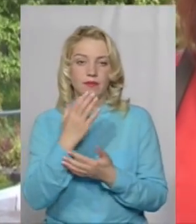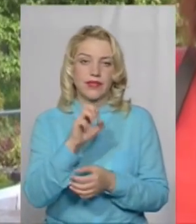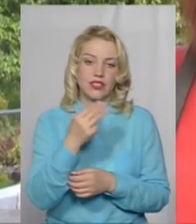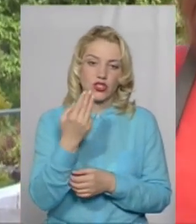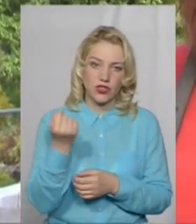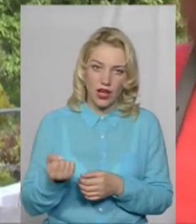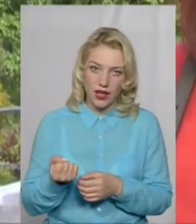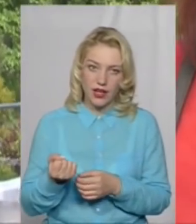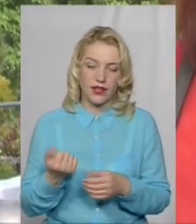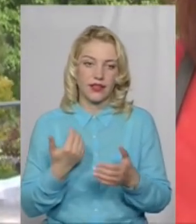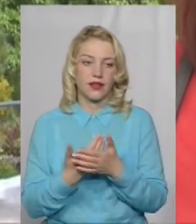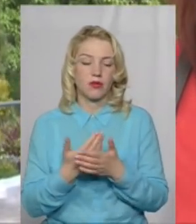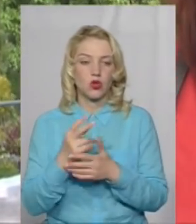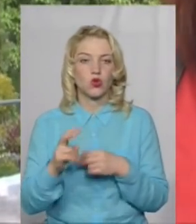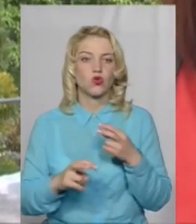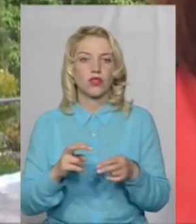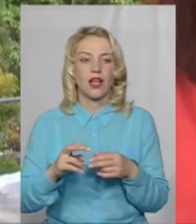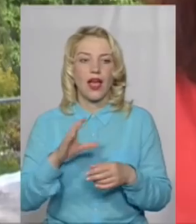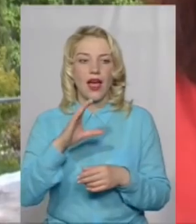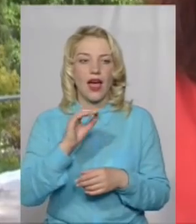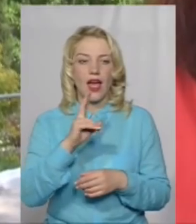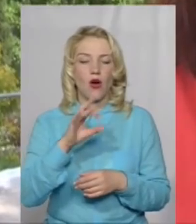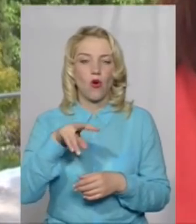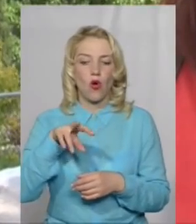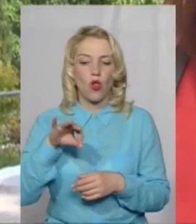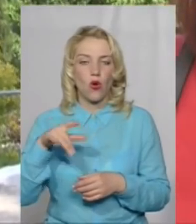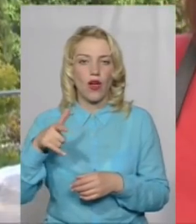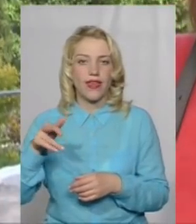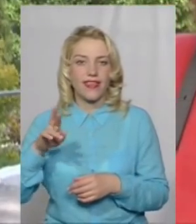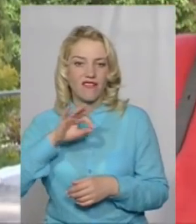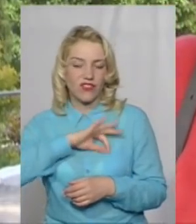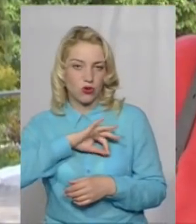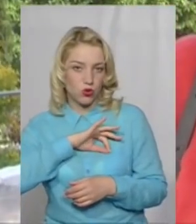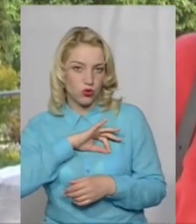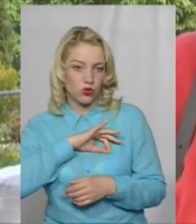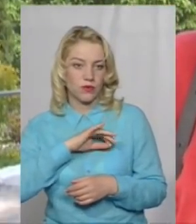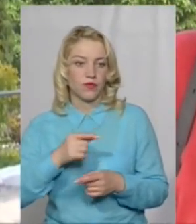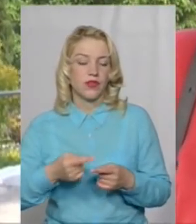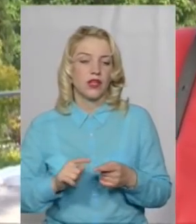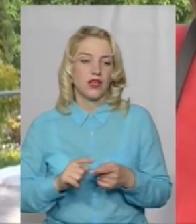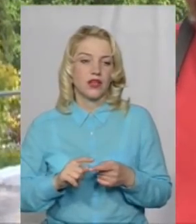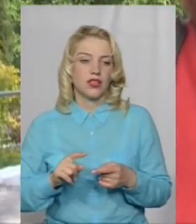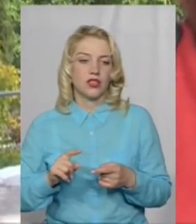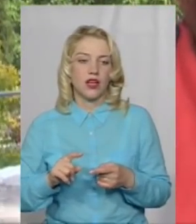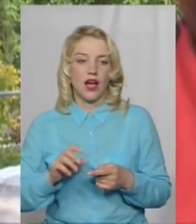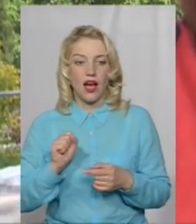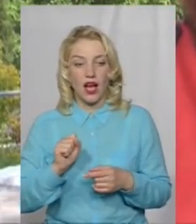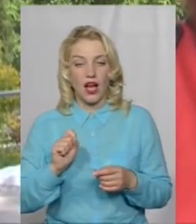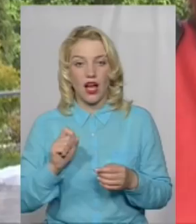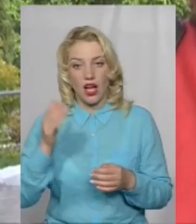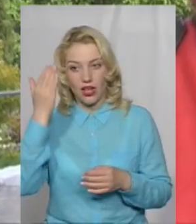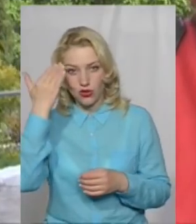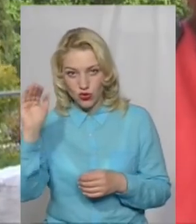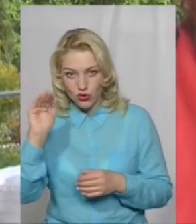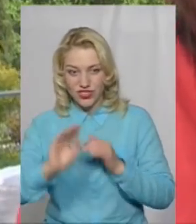Америки, шукають екологічну вигоду, рекреаційну вигоду від екологічних систем. А чужородні